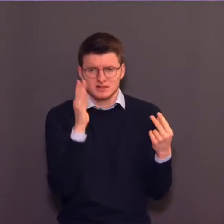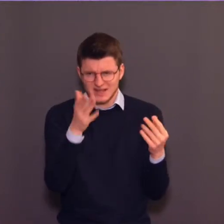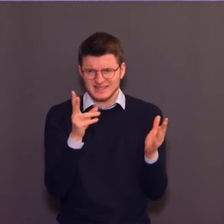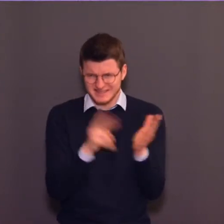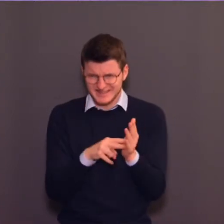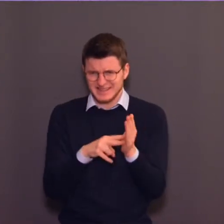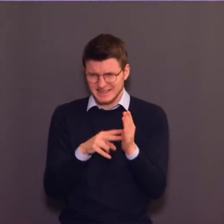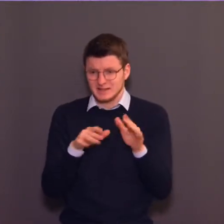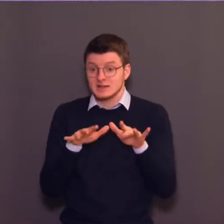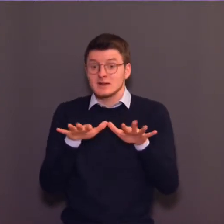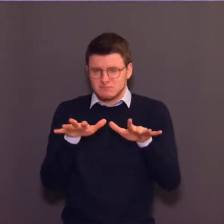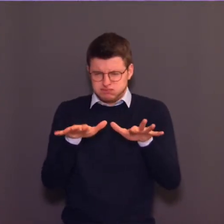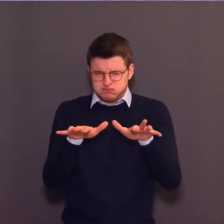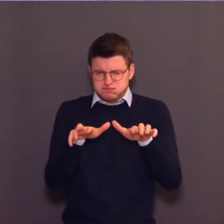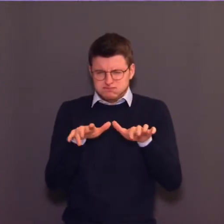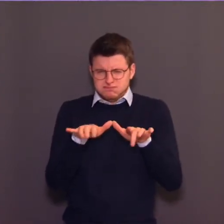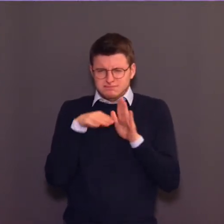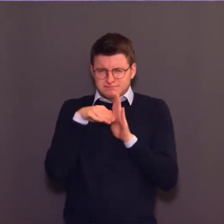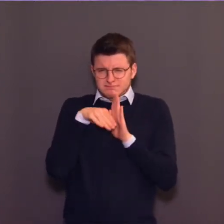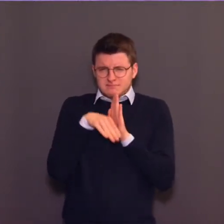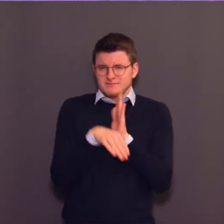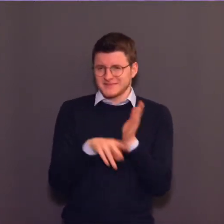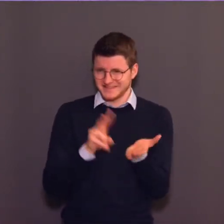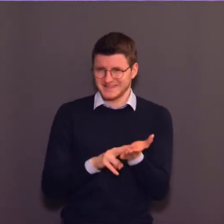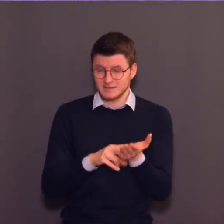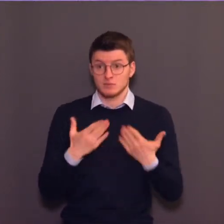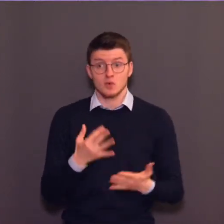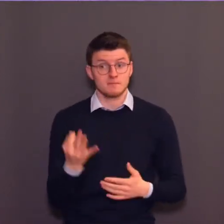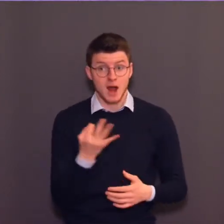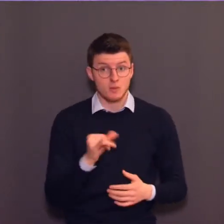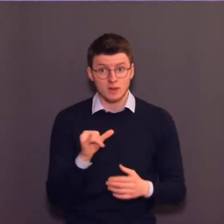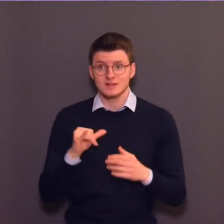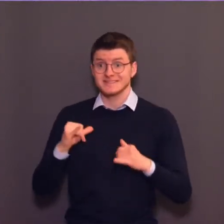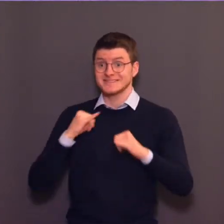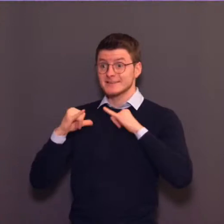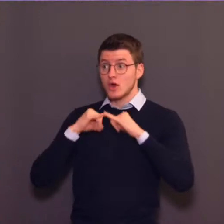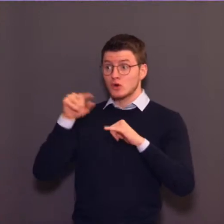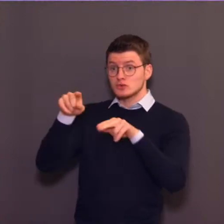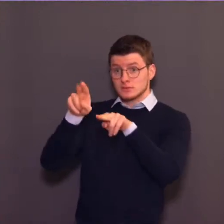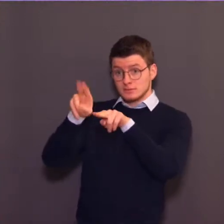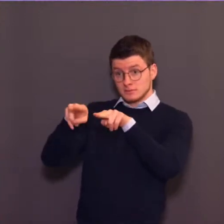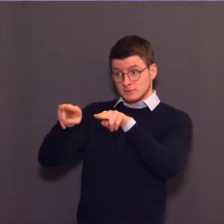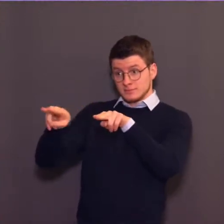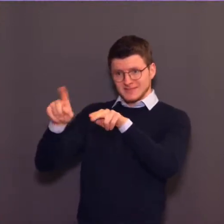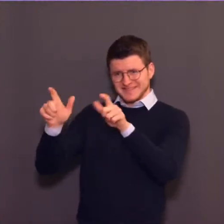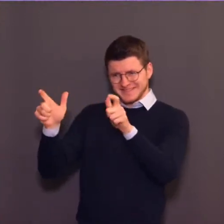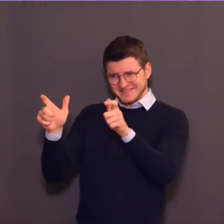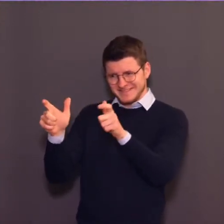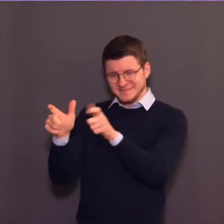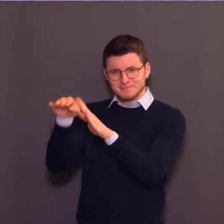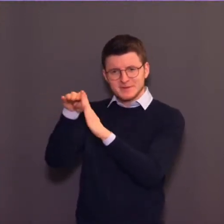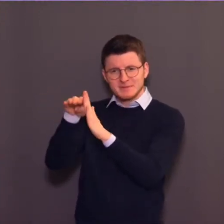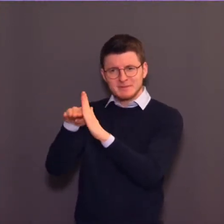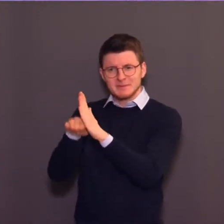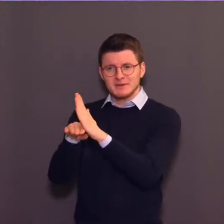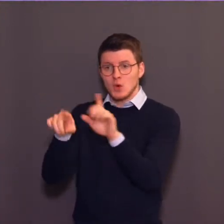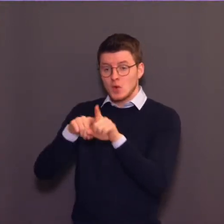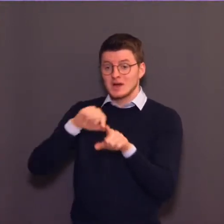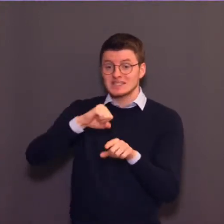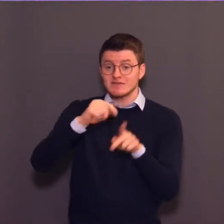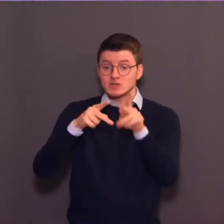specifiek op de druk op de intensieve zorgen te doen afnemen. En dit moeten we en kunnen we samen doen.